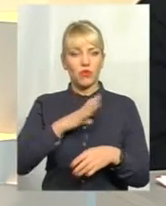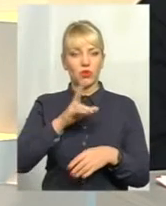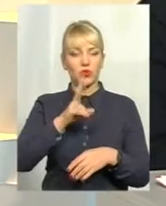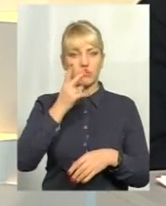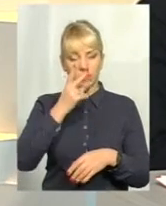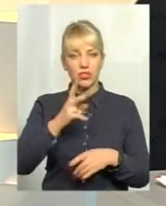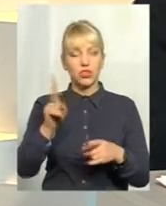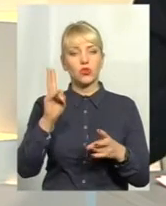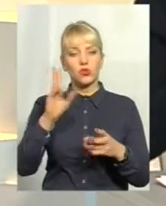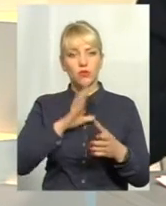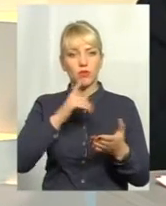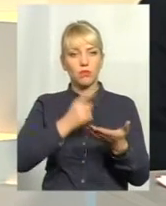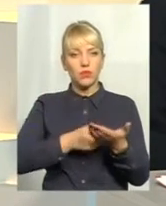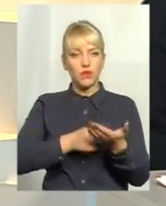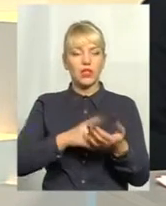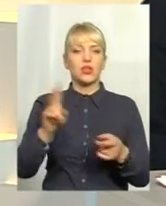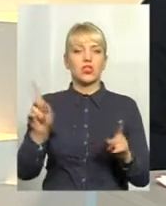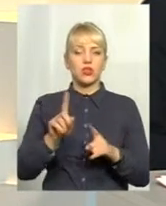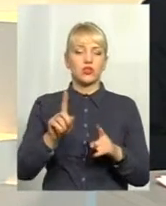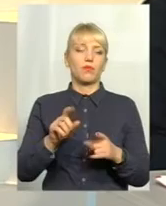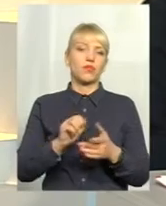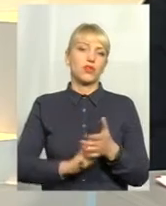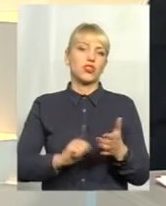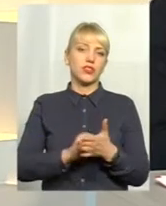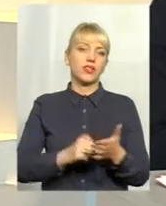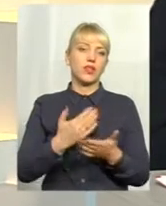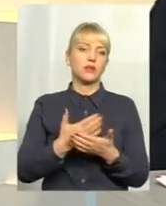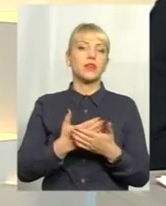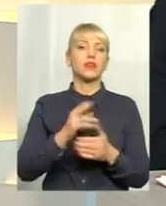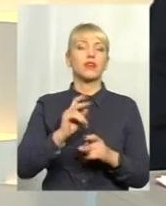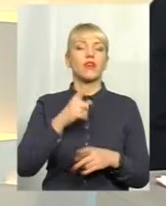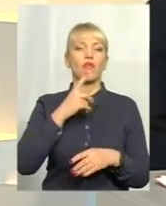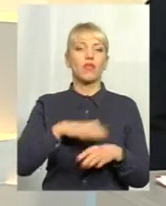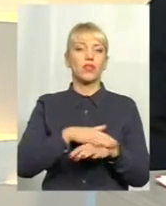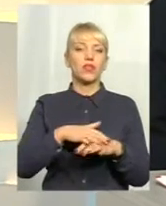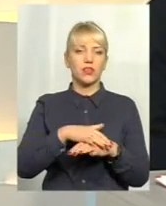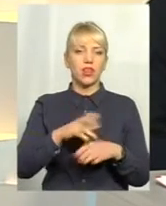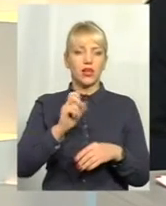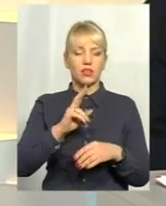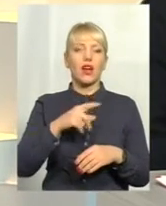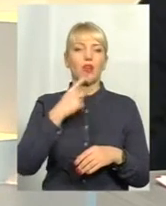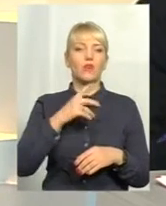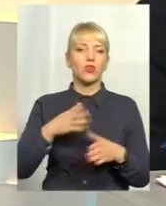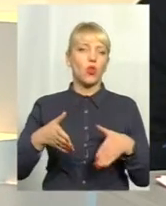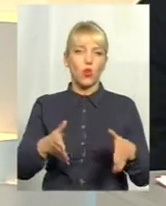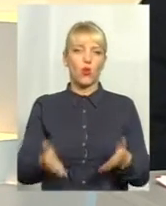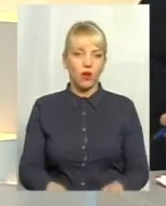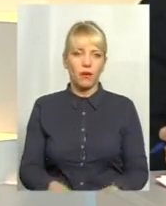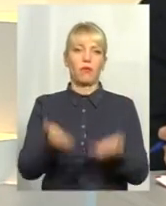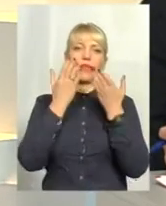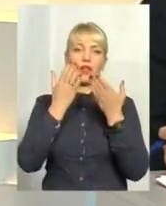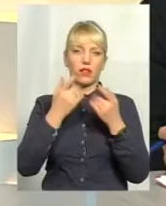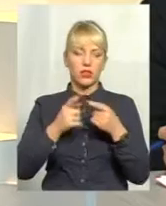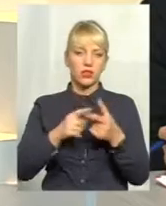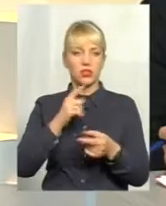має підтвердити, що він впав з причини, що, ну, там, як в народі кажуть, асфальт піднявся, так, або з причини, все ж таки там